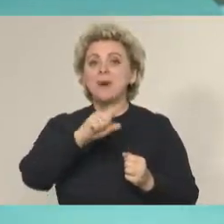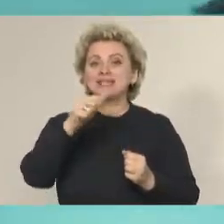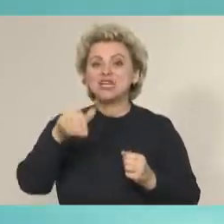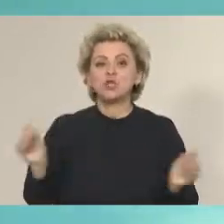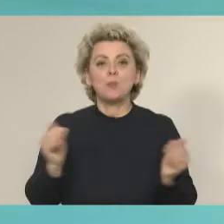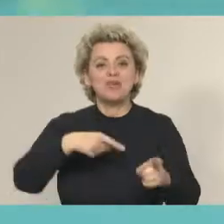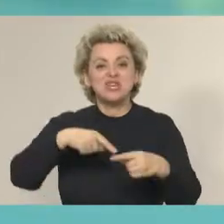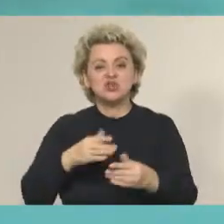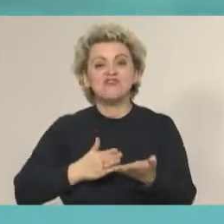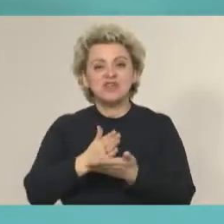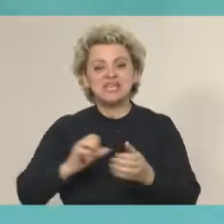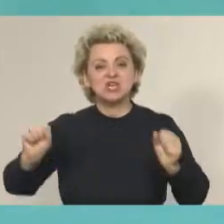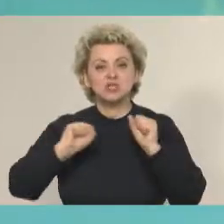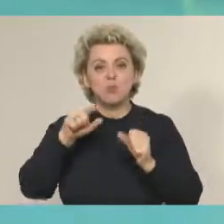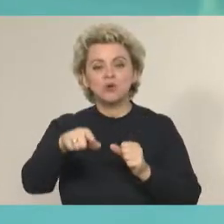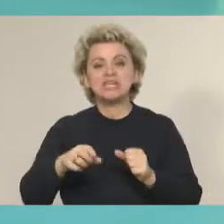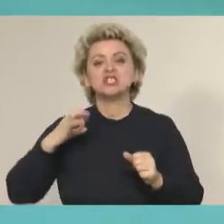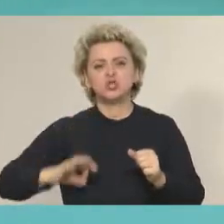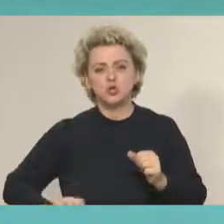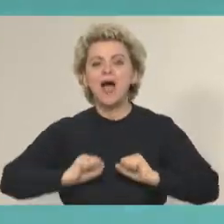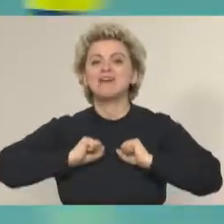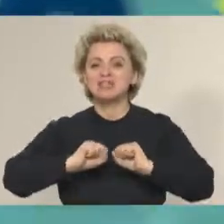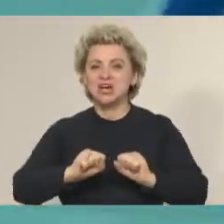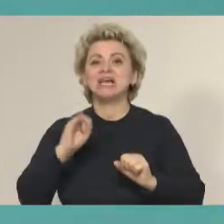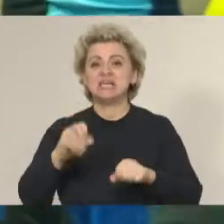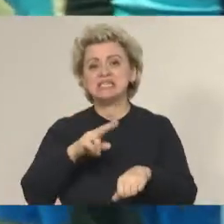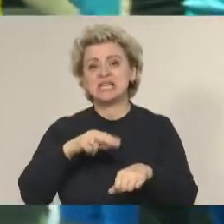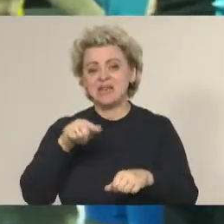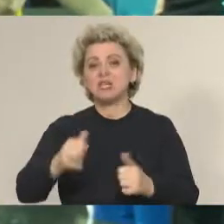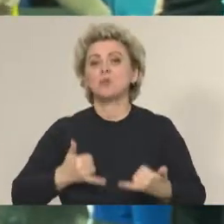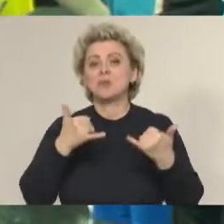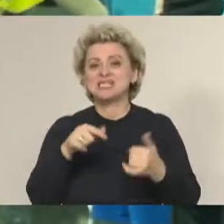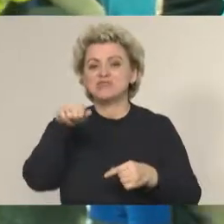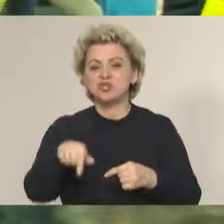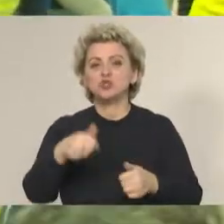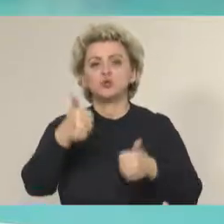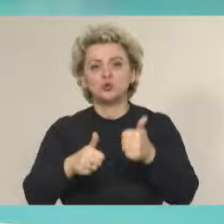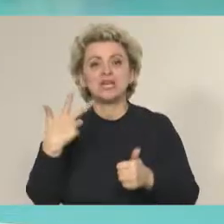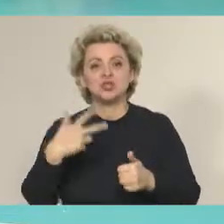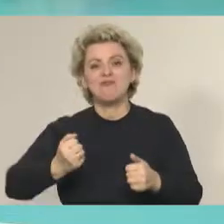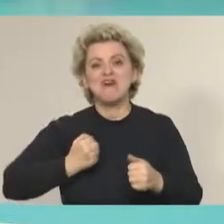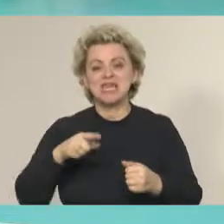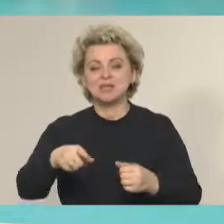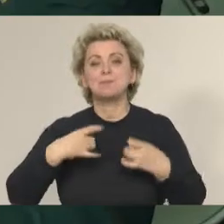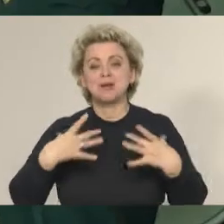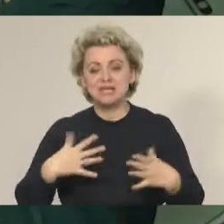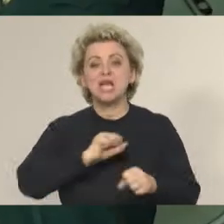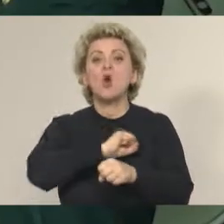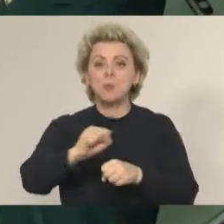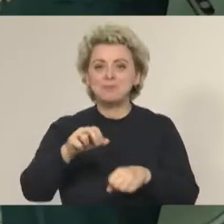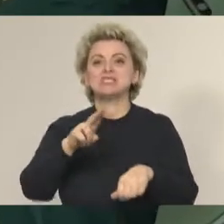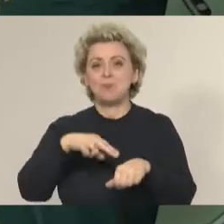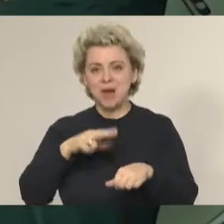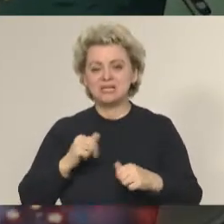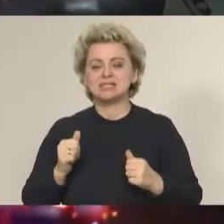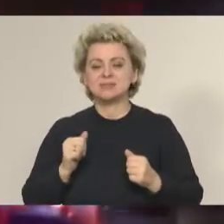Патриотический мини-футбол. Ветераны спорта, чиновники, адвокаты и силовики посвятили турнир сразу трем военным праздникам. Победила